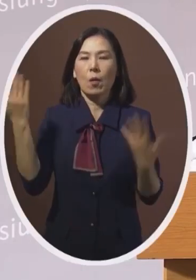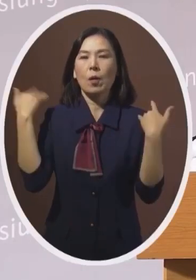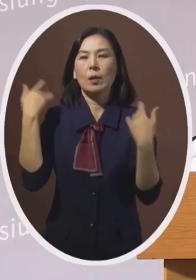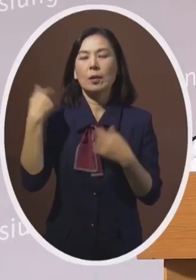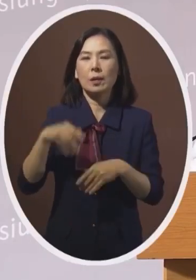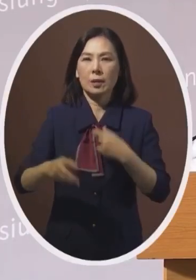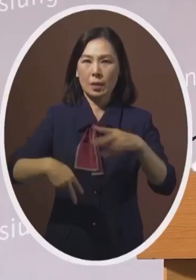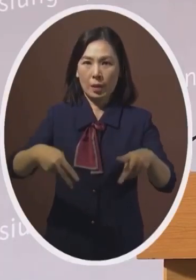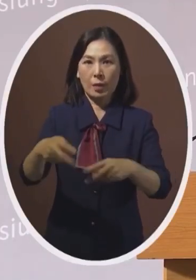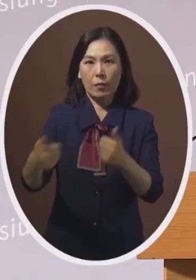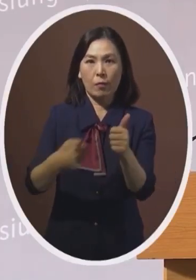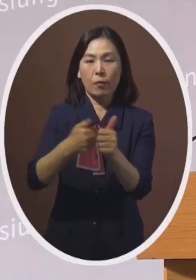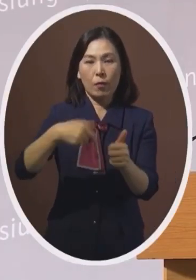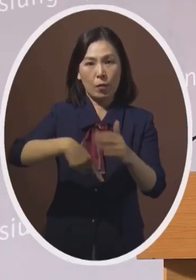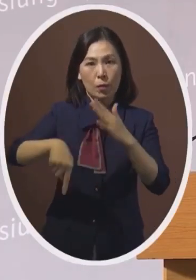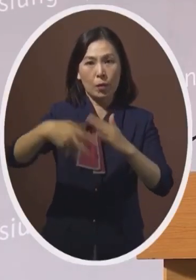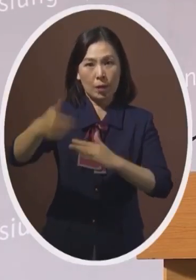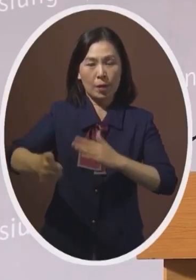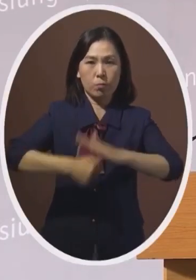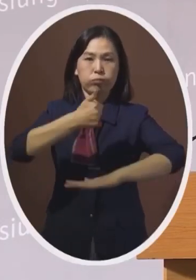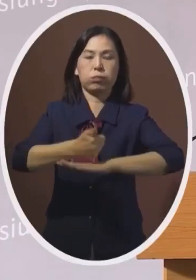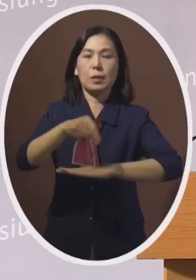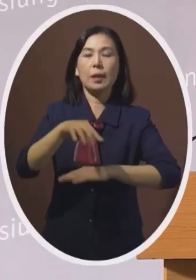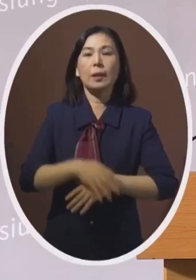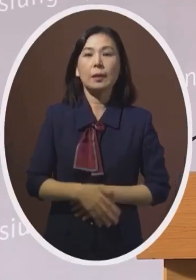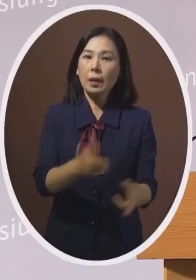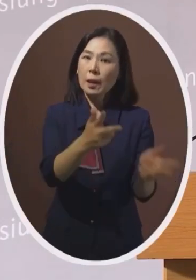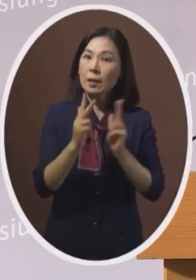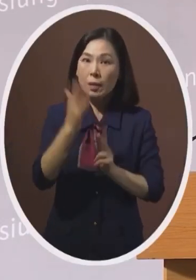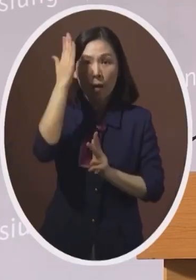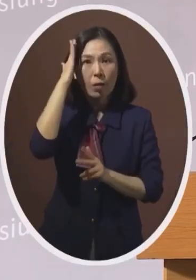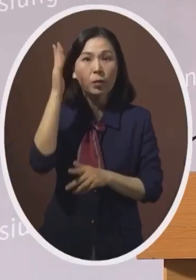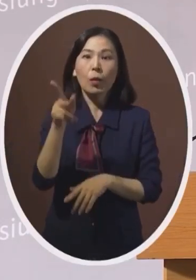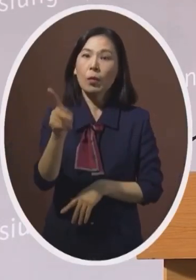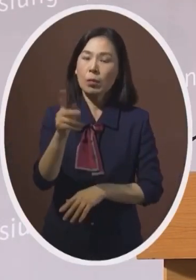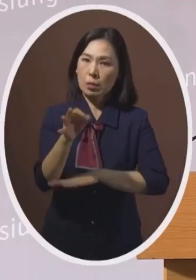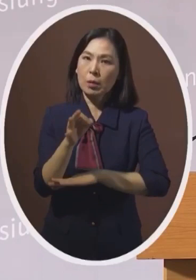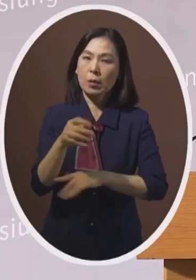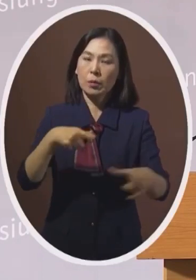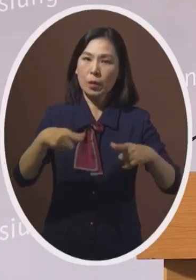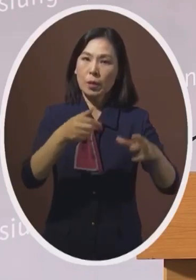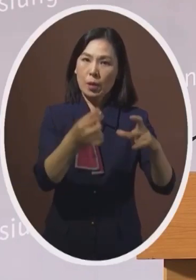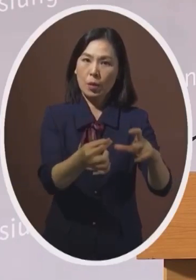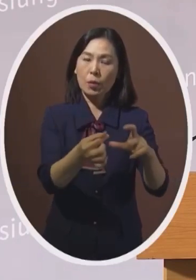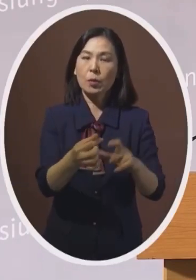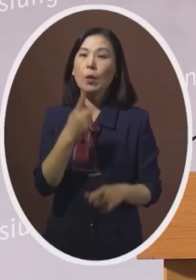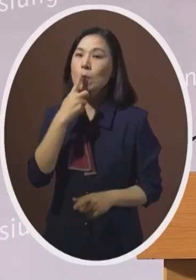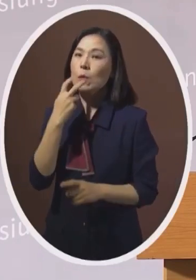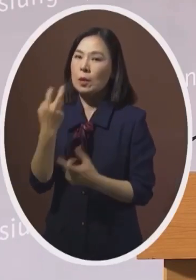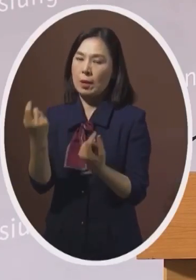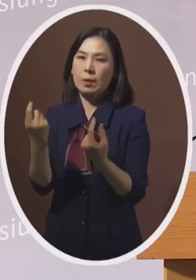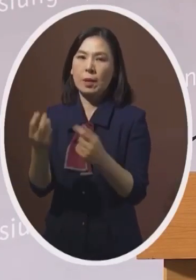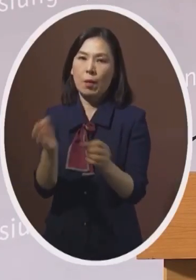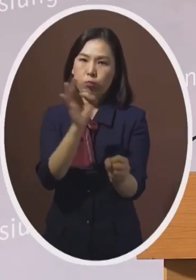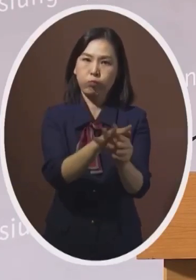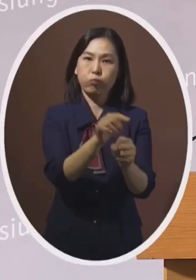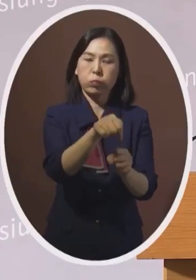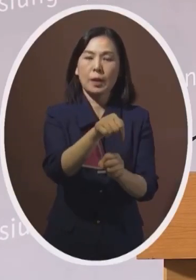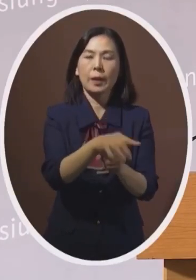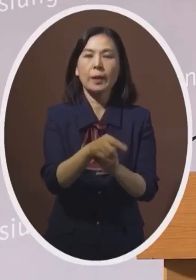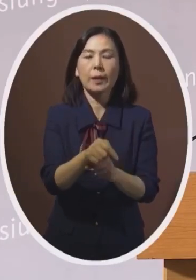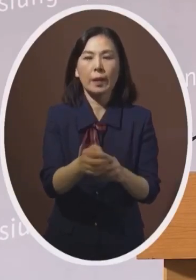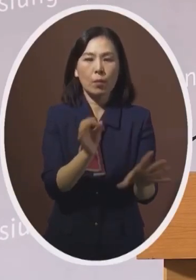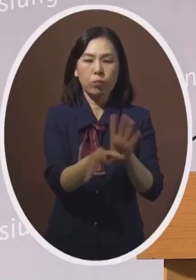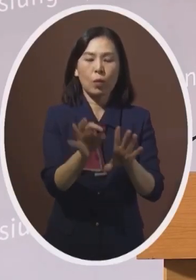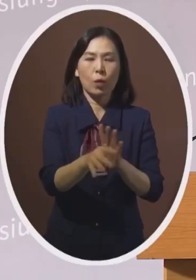划。桥头科学园区，中央政府也补助了将近在桥头科学园区准备运用我们的科发基金的预算，要